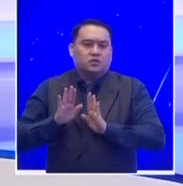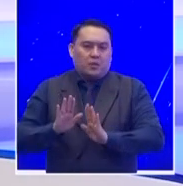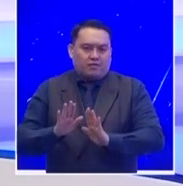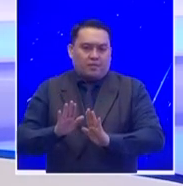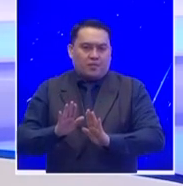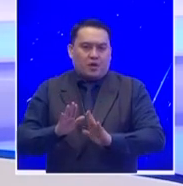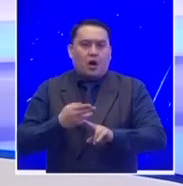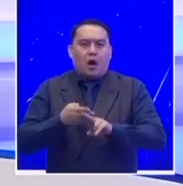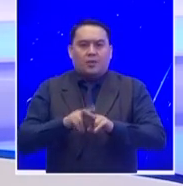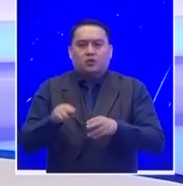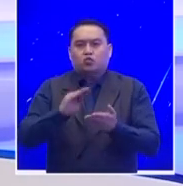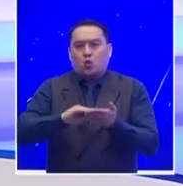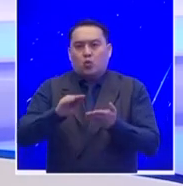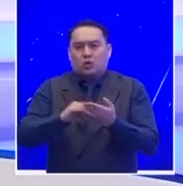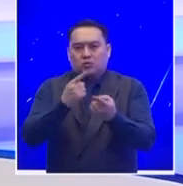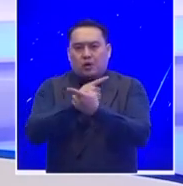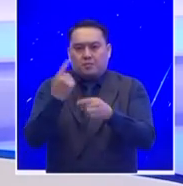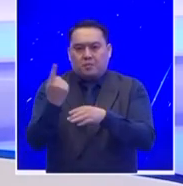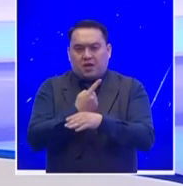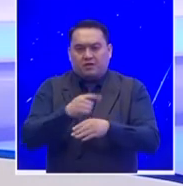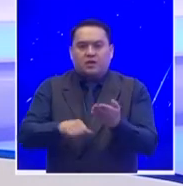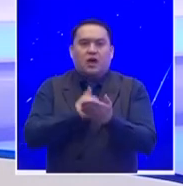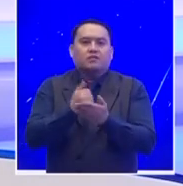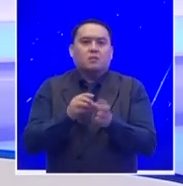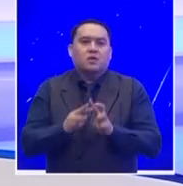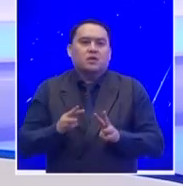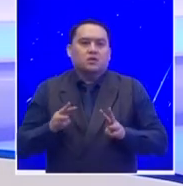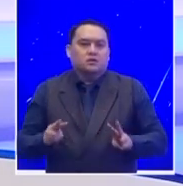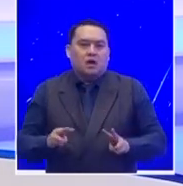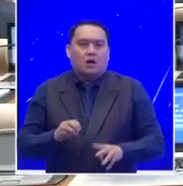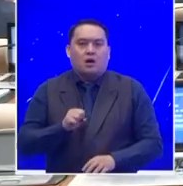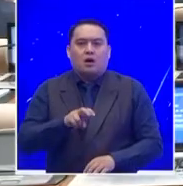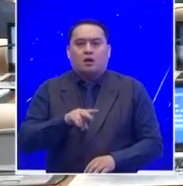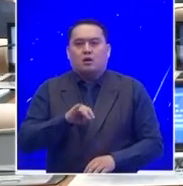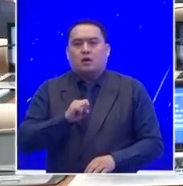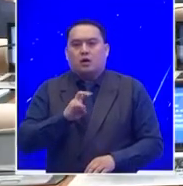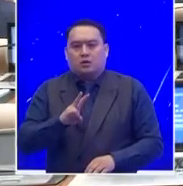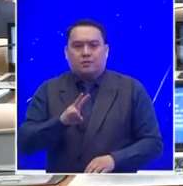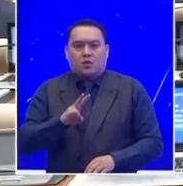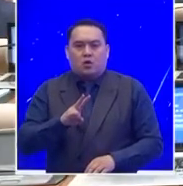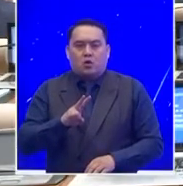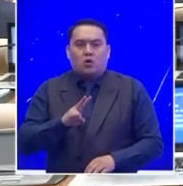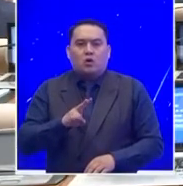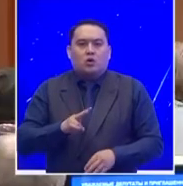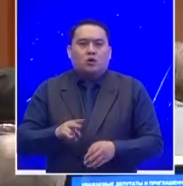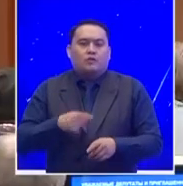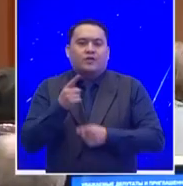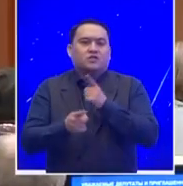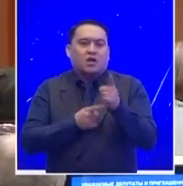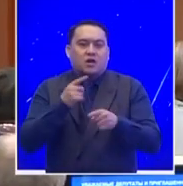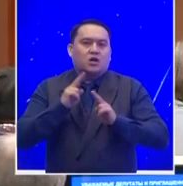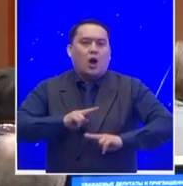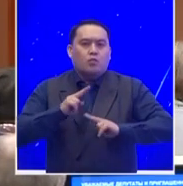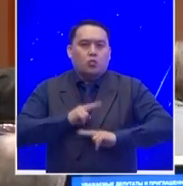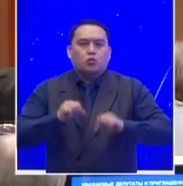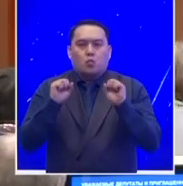Бердибека Сапарбаева. Об этом журналистам сообщил первый вице-премьер, министр финансов Алихан Смаилов. На ликвидацию их последствий